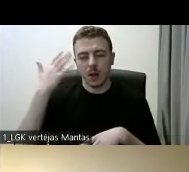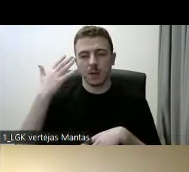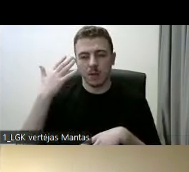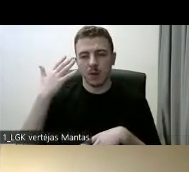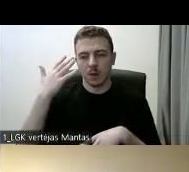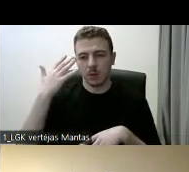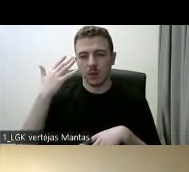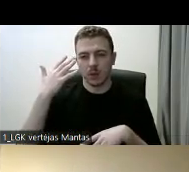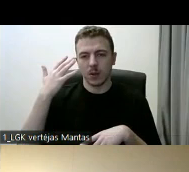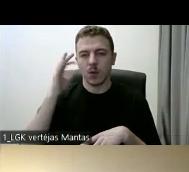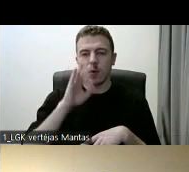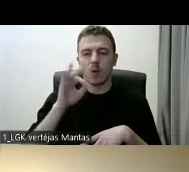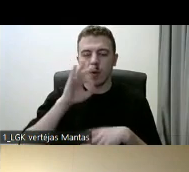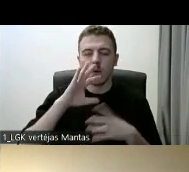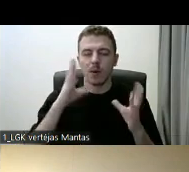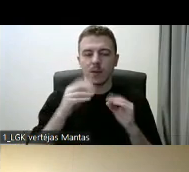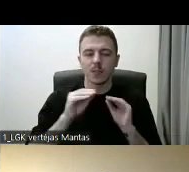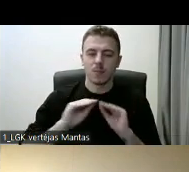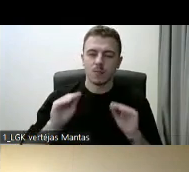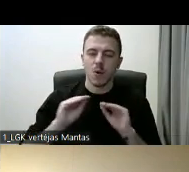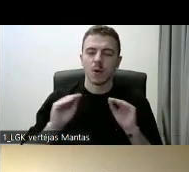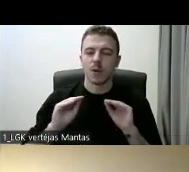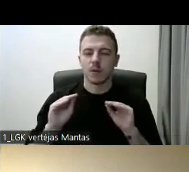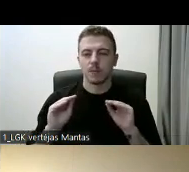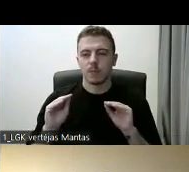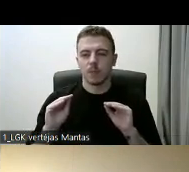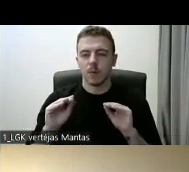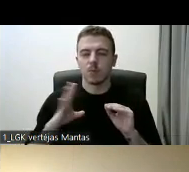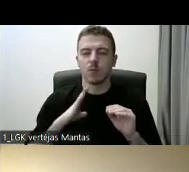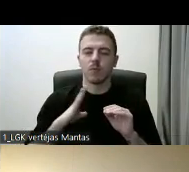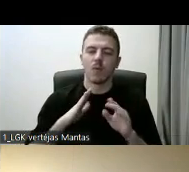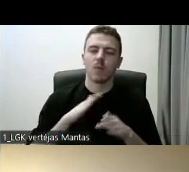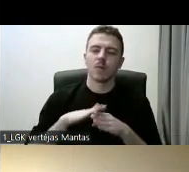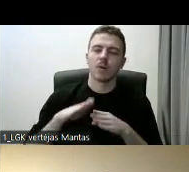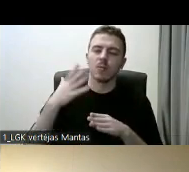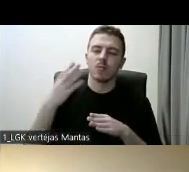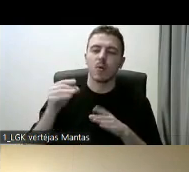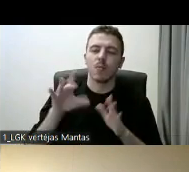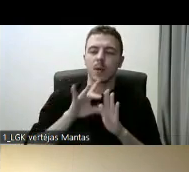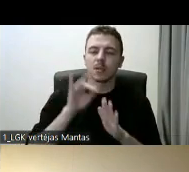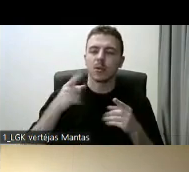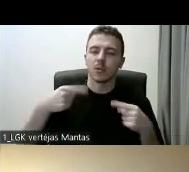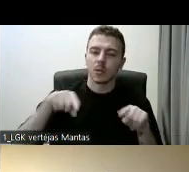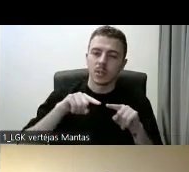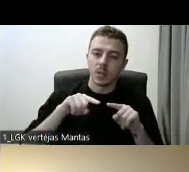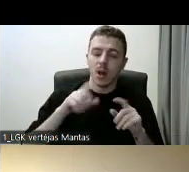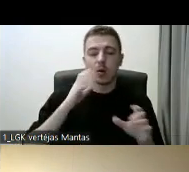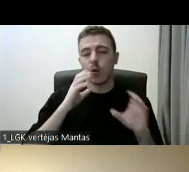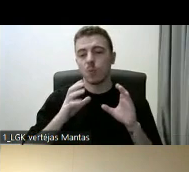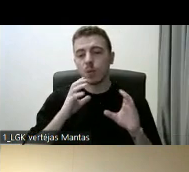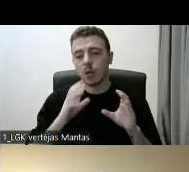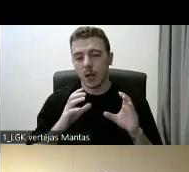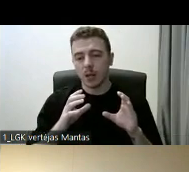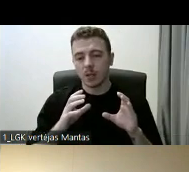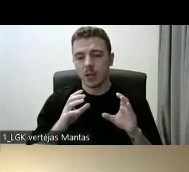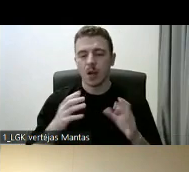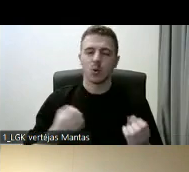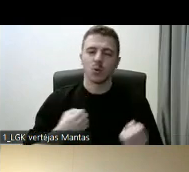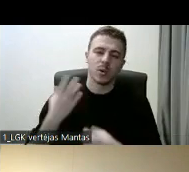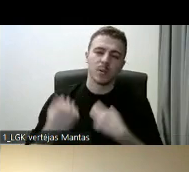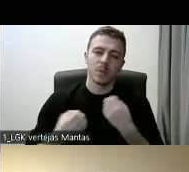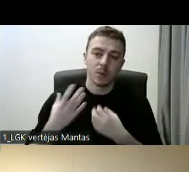pagalvotumėte apie visą mokymą, kuris vyko toje jūsų pasirinktoje srityje, ar tai būtų komunikacija, ar tai būtų kūrybingumas,